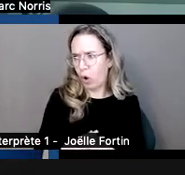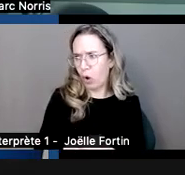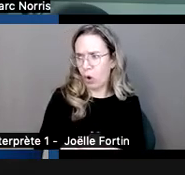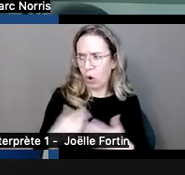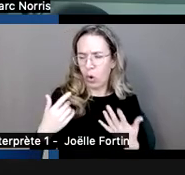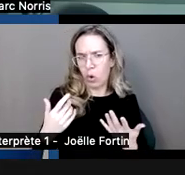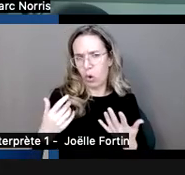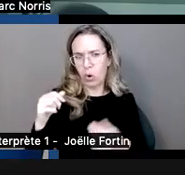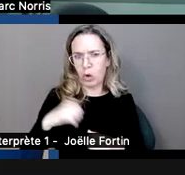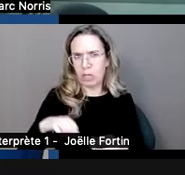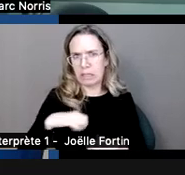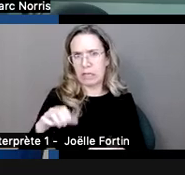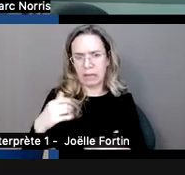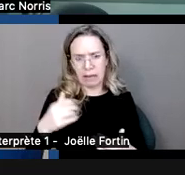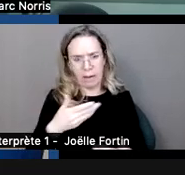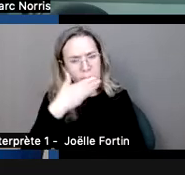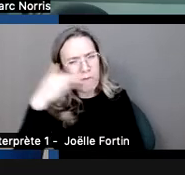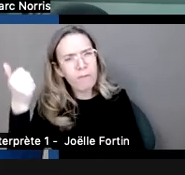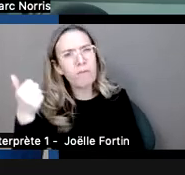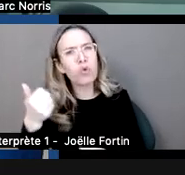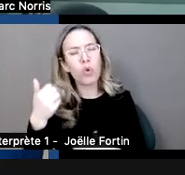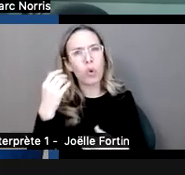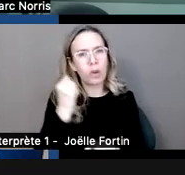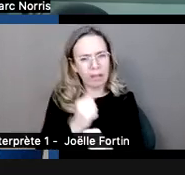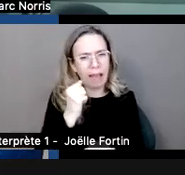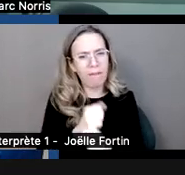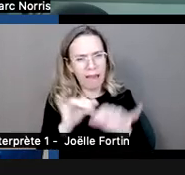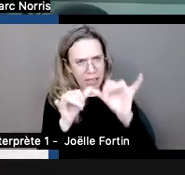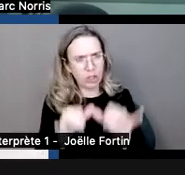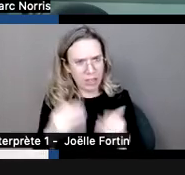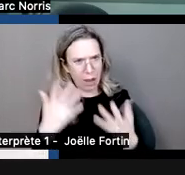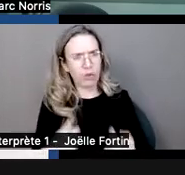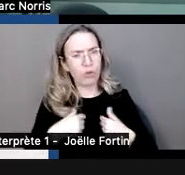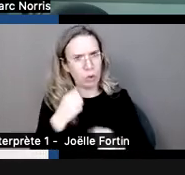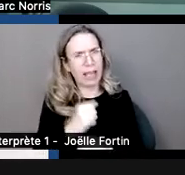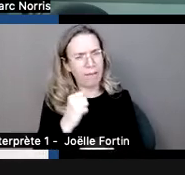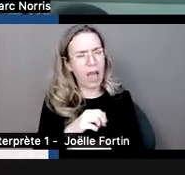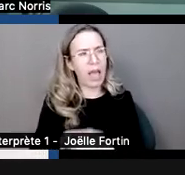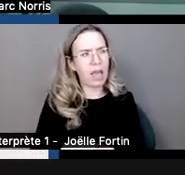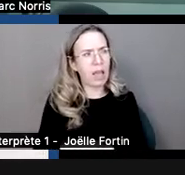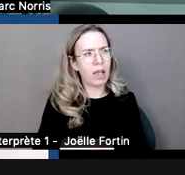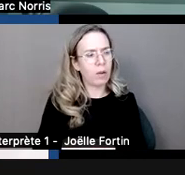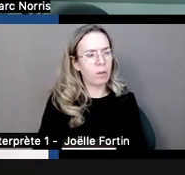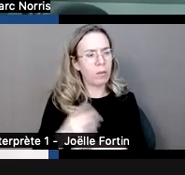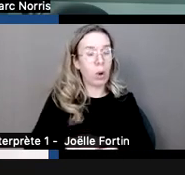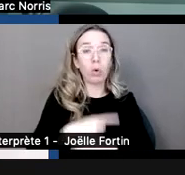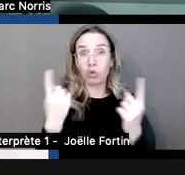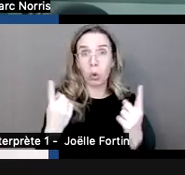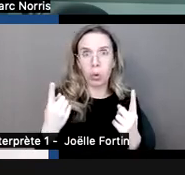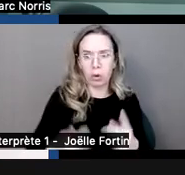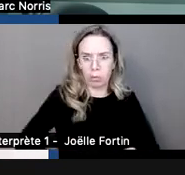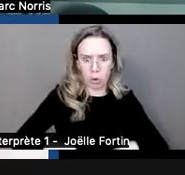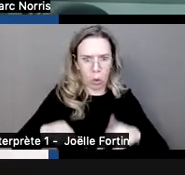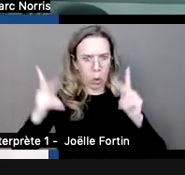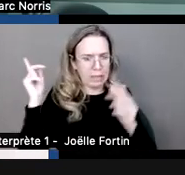continuer à vivre et de continuer à faire mon travail d'ingénieur. Et puis, à un moment donné, les difficultés prennent toute la place.